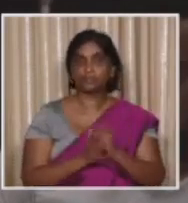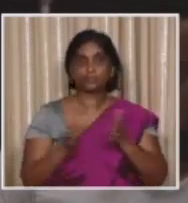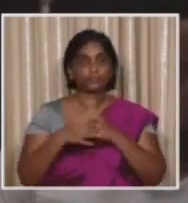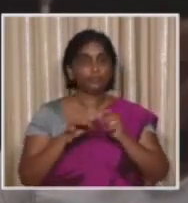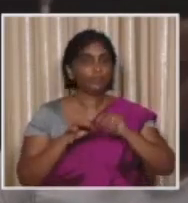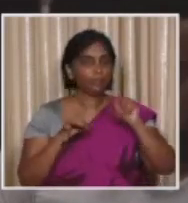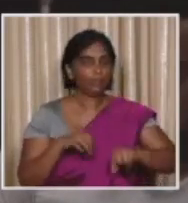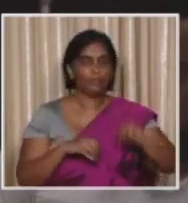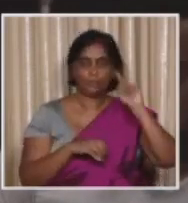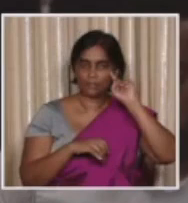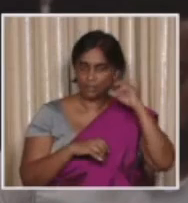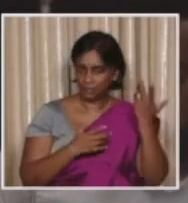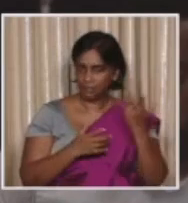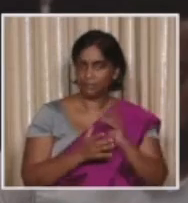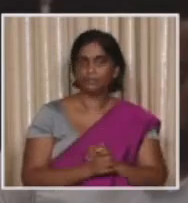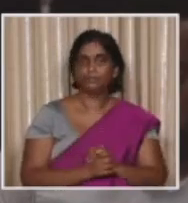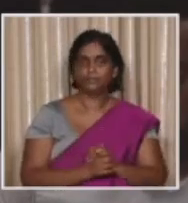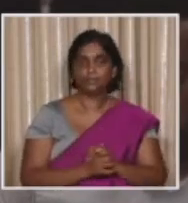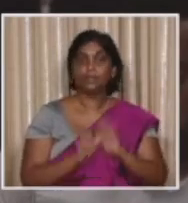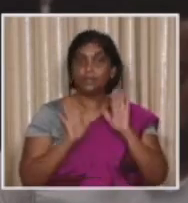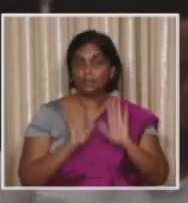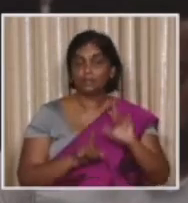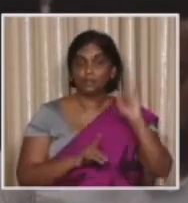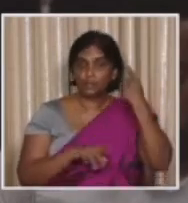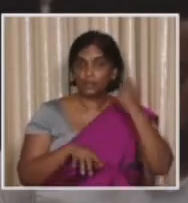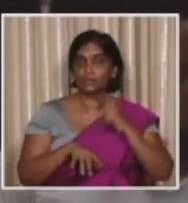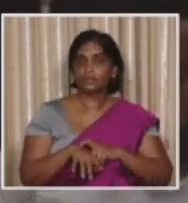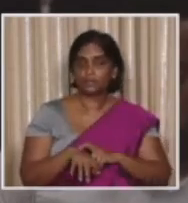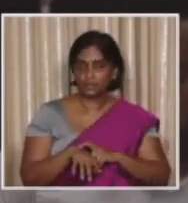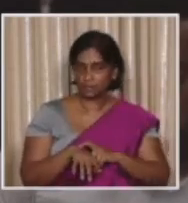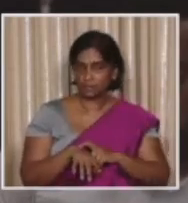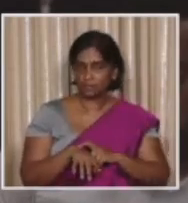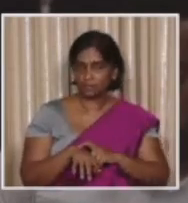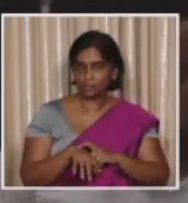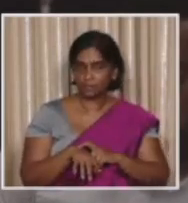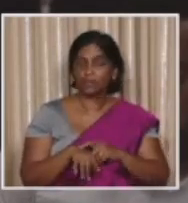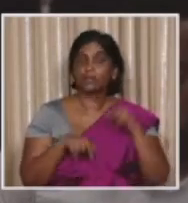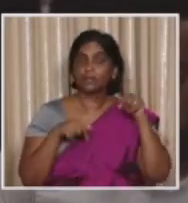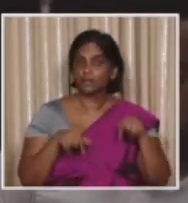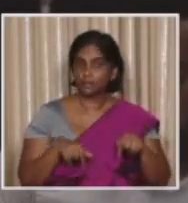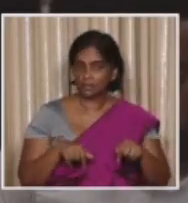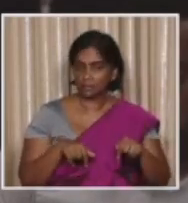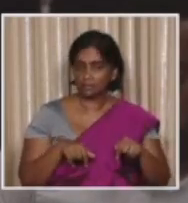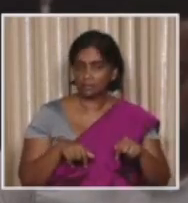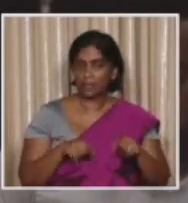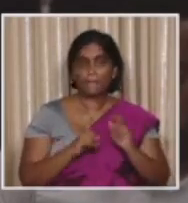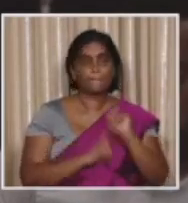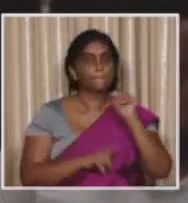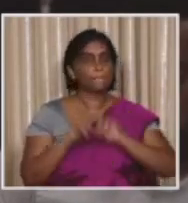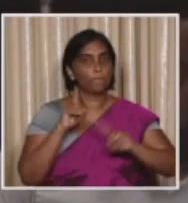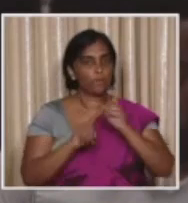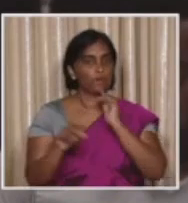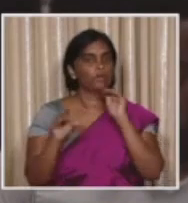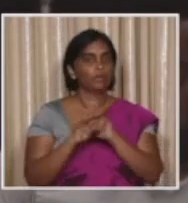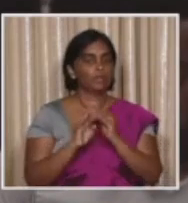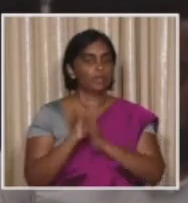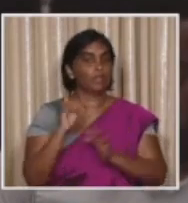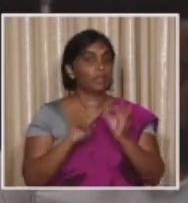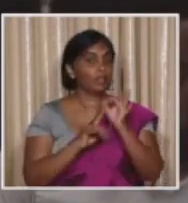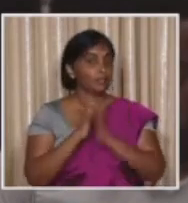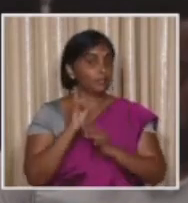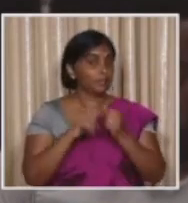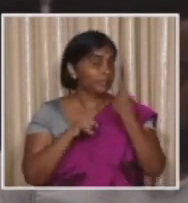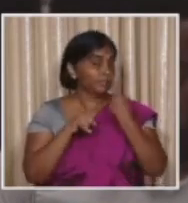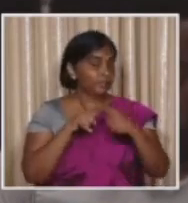කැබිනට් මණ්ඩල දැනගෙන හිටියේ නැහැ. හැබැයි පළවෙනි වතාවට අද පාර්ලිමේන්තුව නියෝජනය කරන මන්ත්‍රීවරු පමණක්